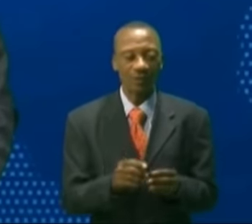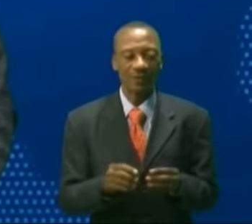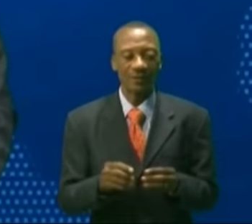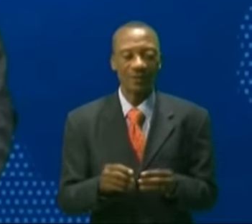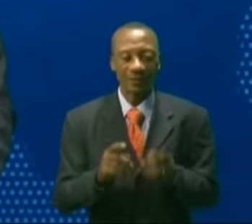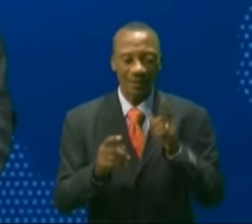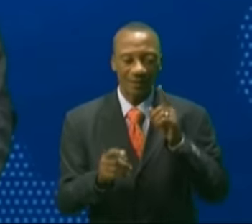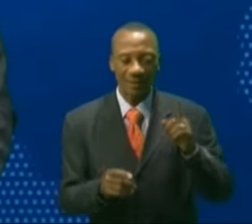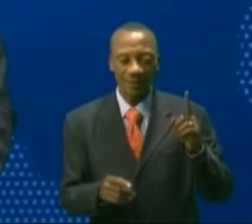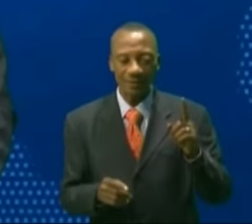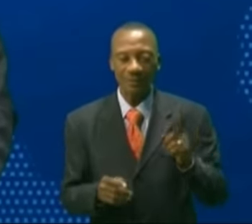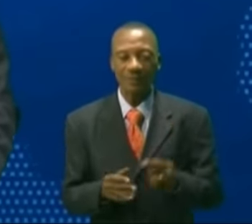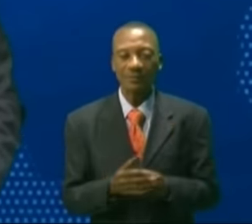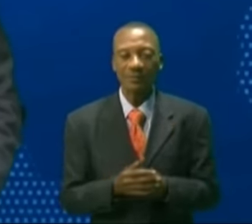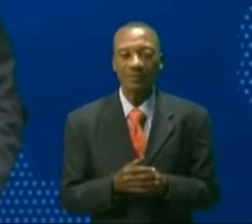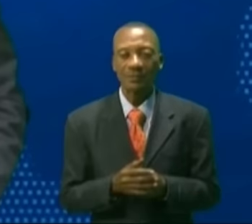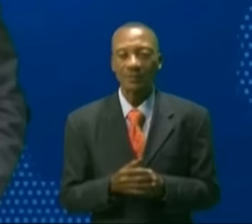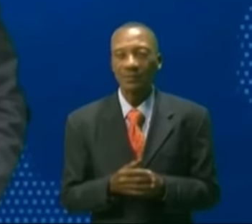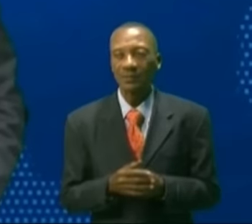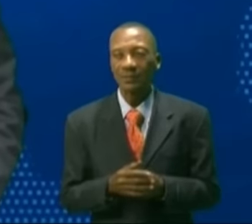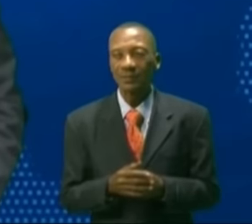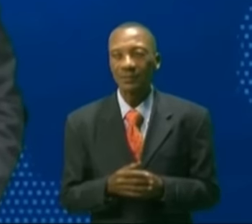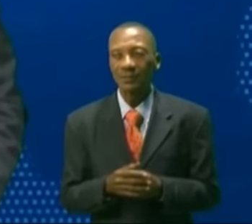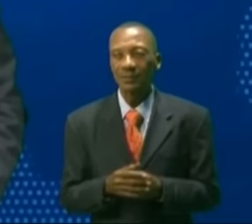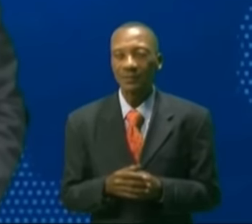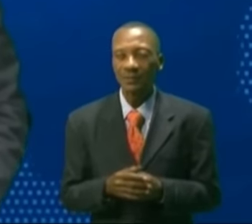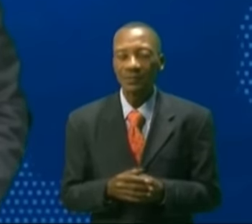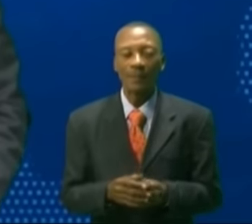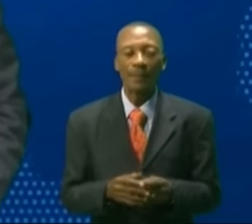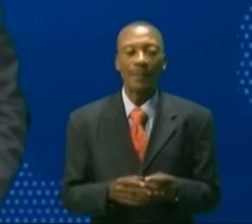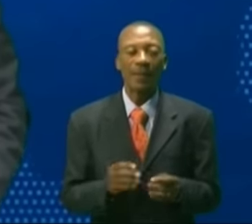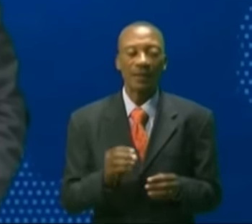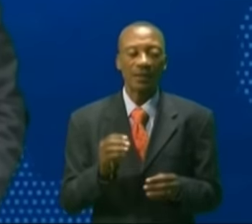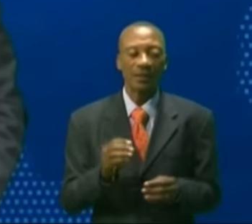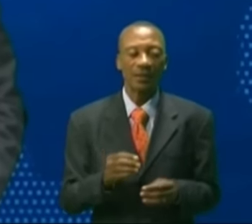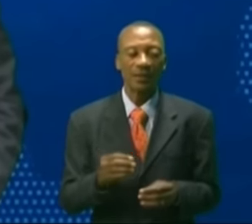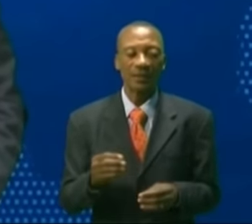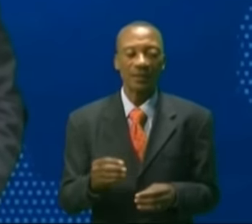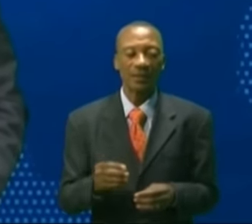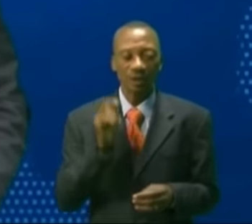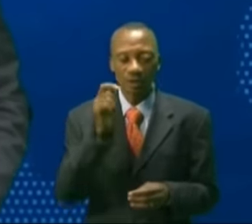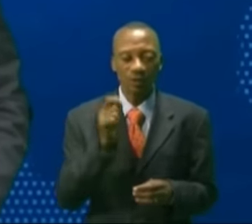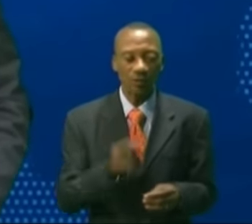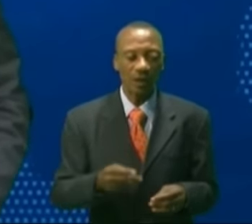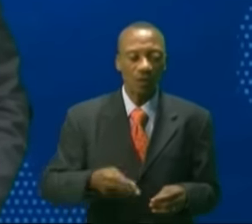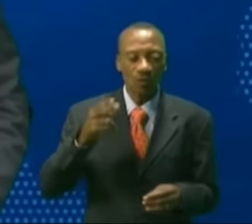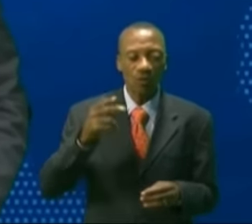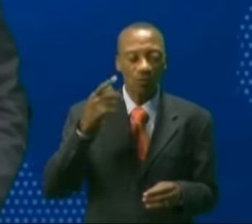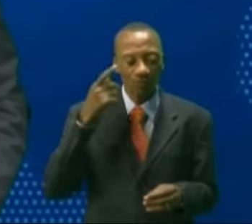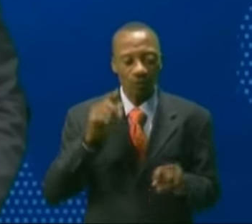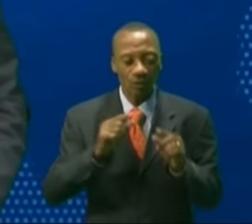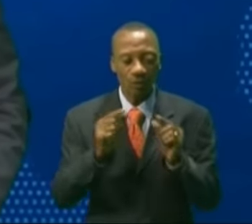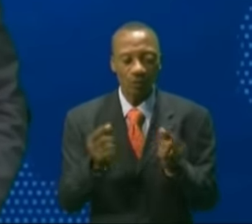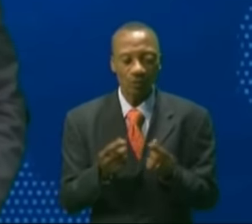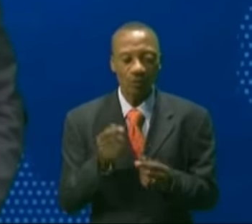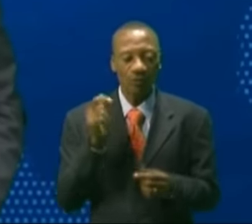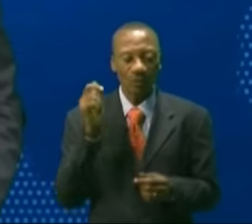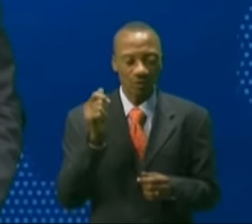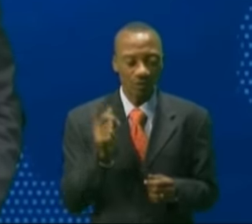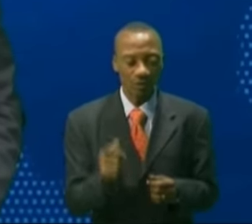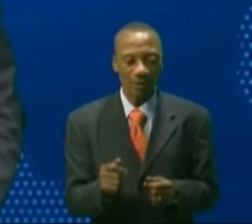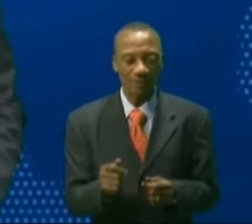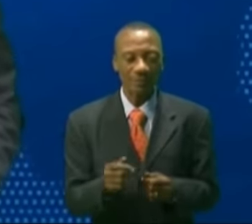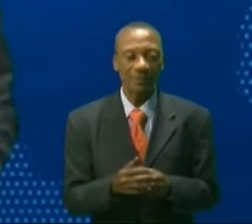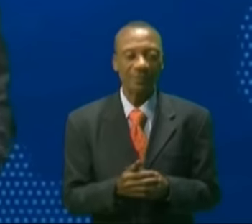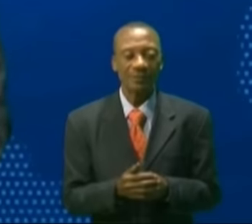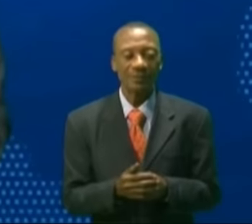à 5 branches est décernée aux officiers supérieurs des forces armées de la République démocratique du Congo dont